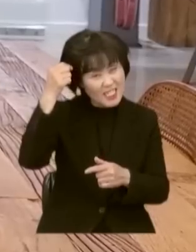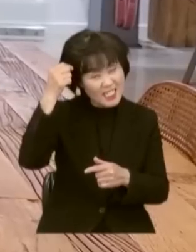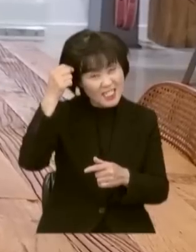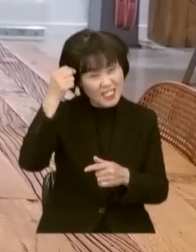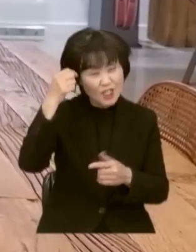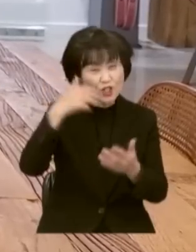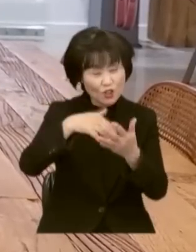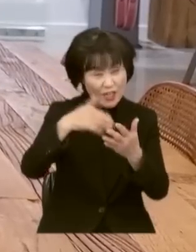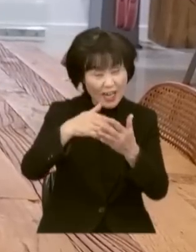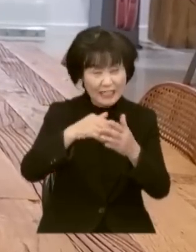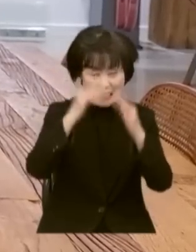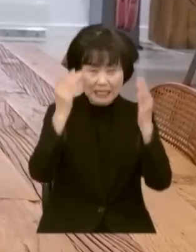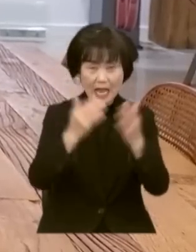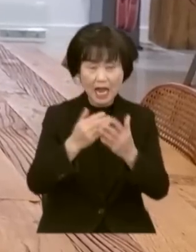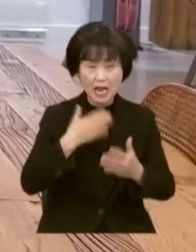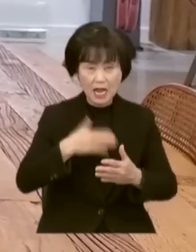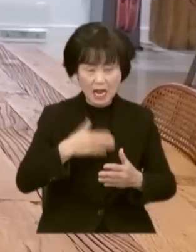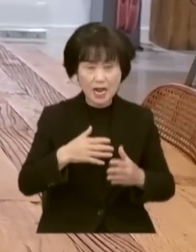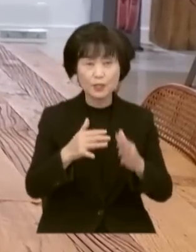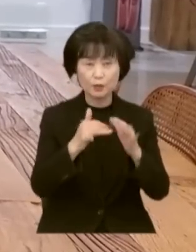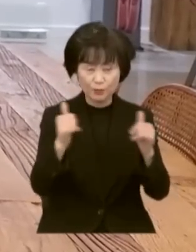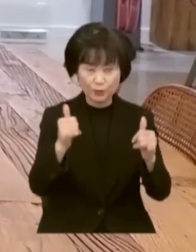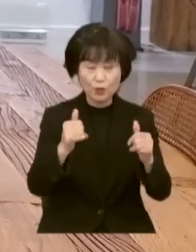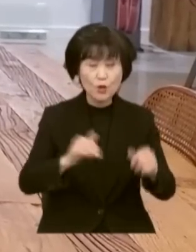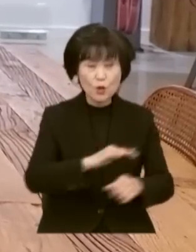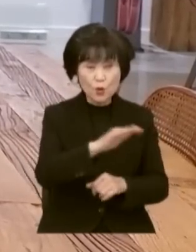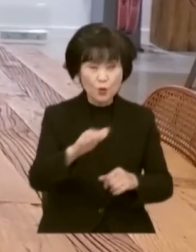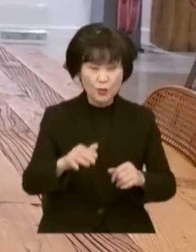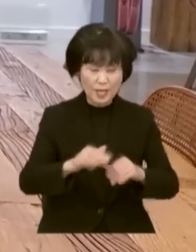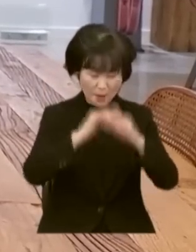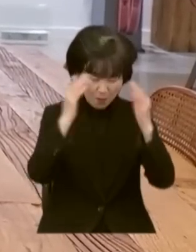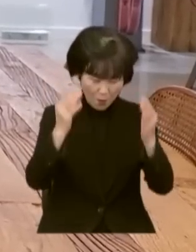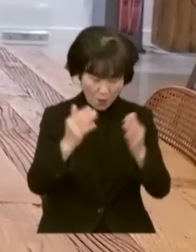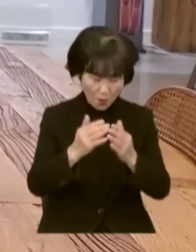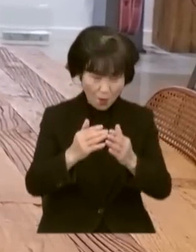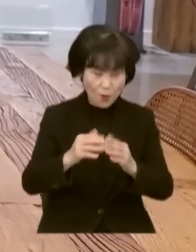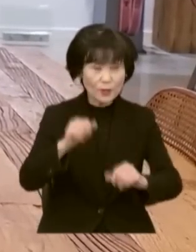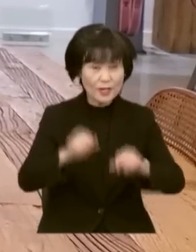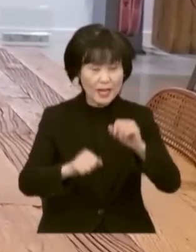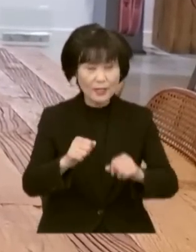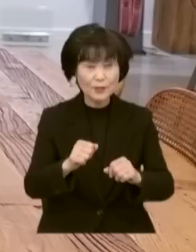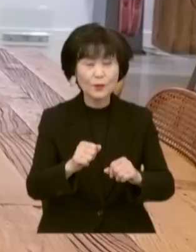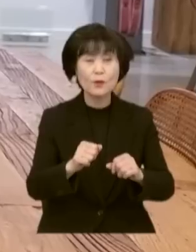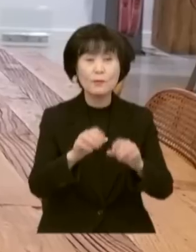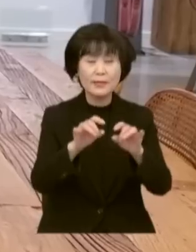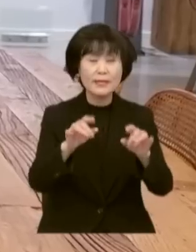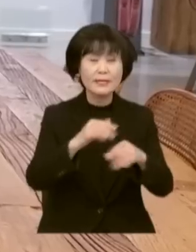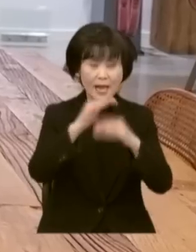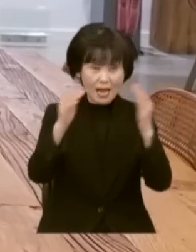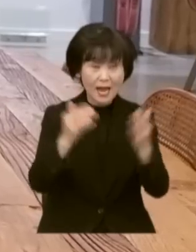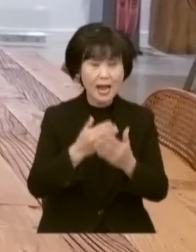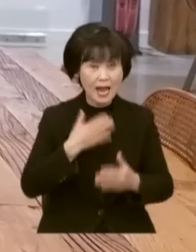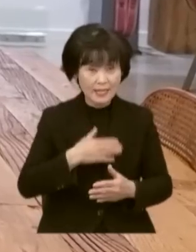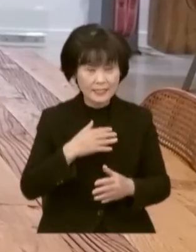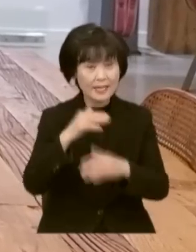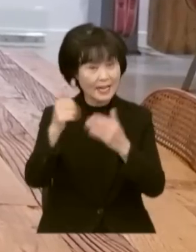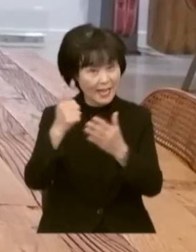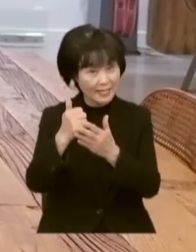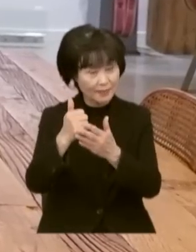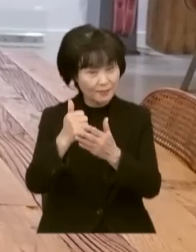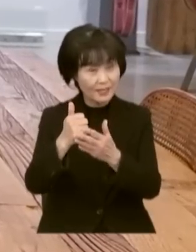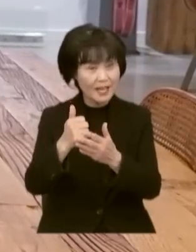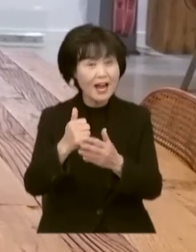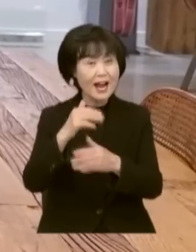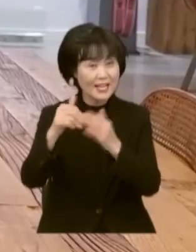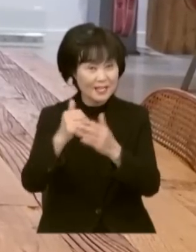머리털까지 다 세신 바 되시고 일거수 일투족을 다 아시니까 우리 혜숙이 하나님이 얼마나 사랑하는지 알고 있지?